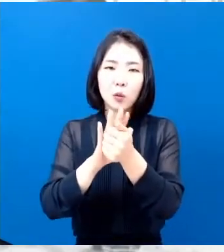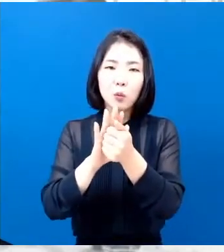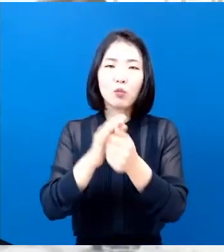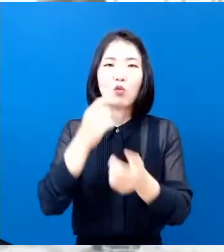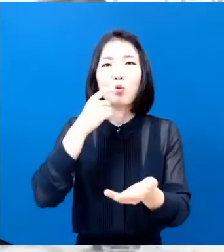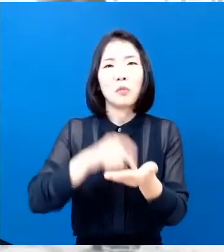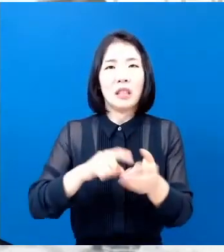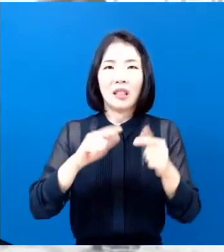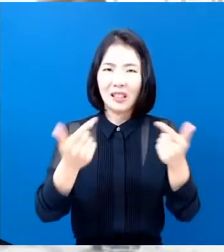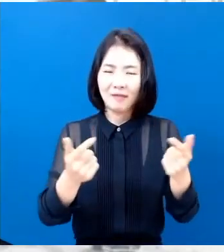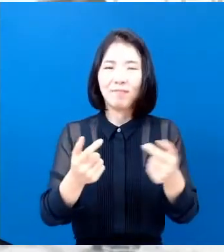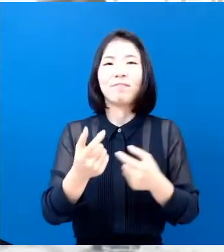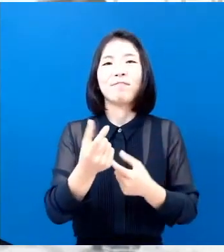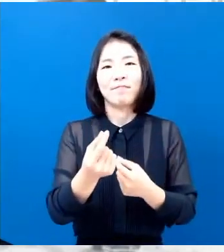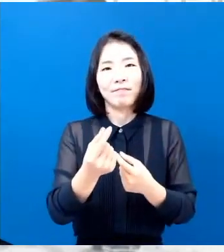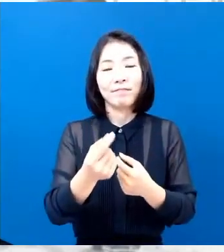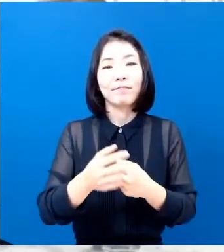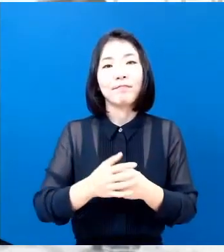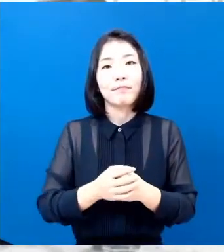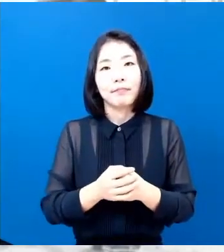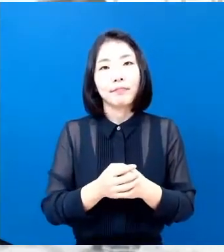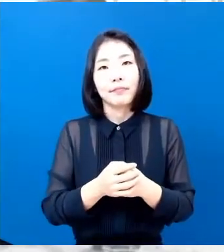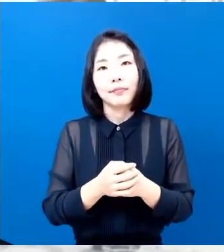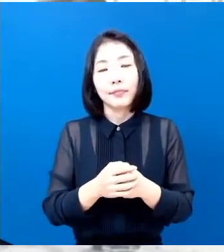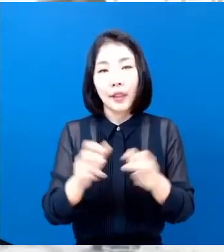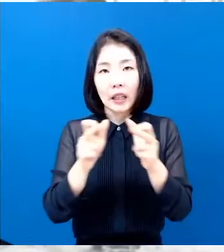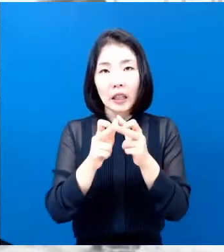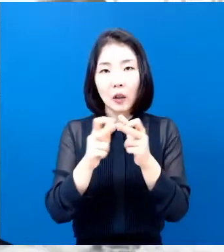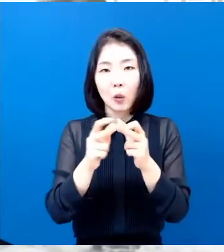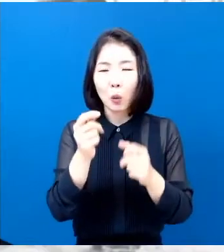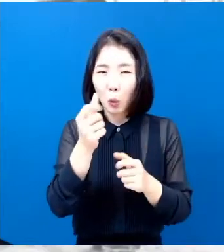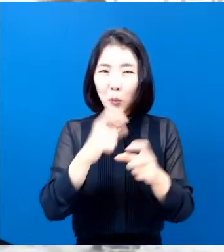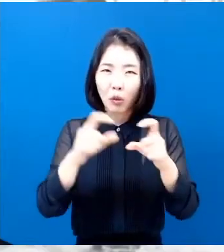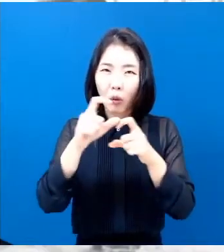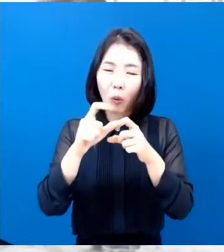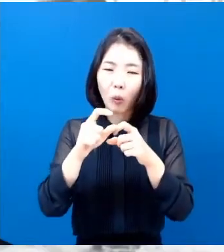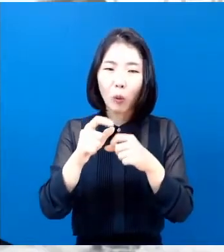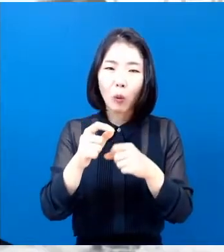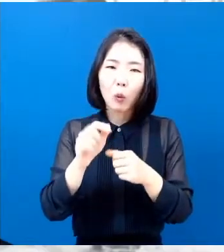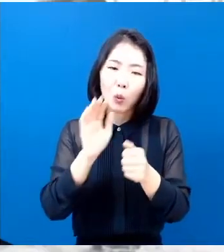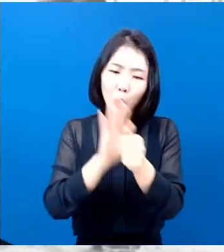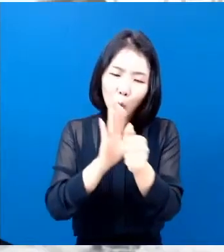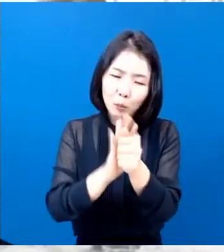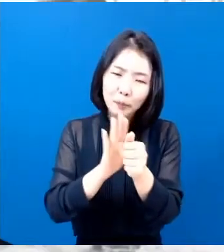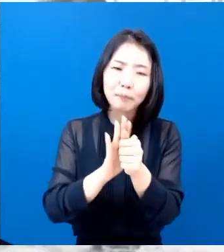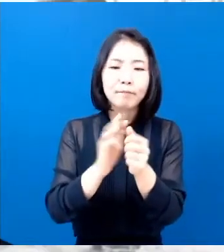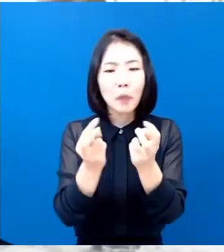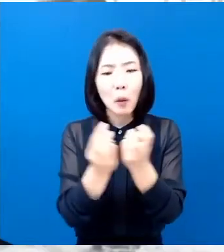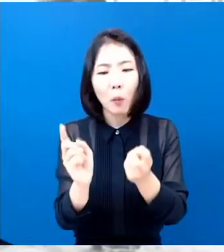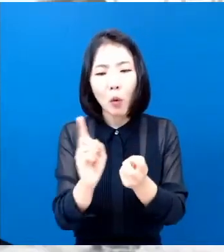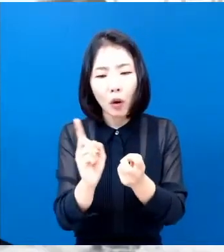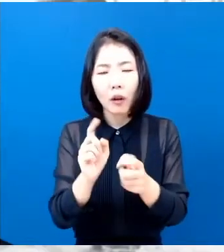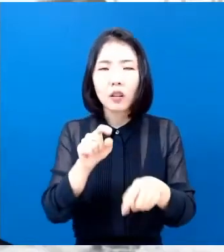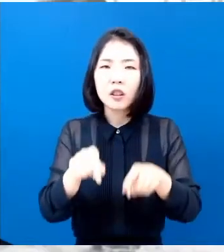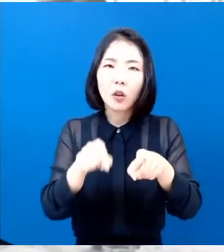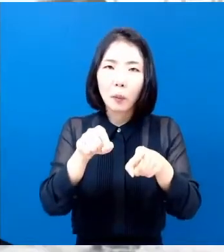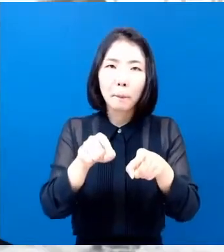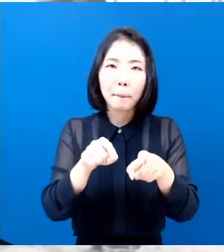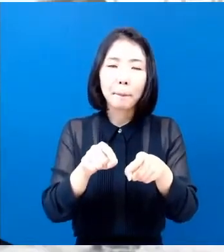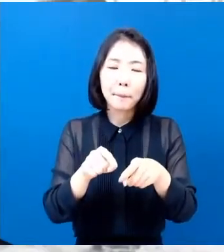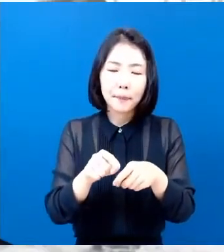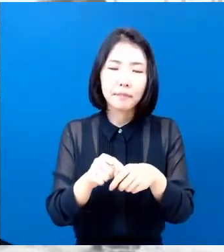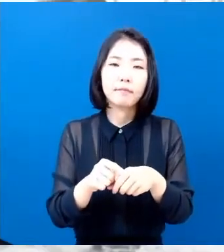것입니다 장애인들에게 조금이나마 도움이 될 수 있는 방법을 고민해 오고 실천해 나가지만